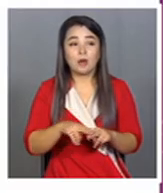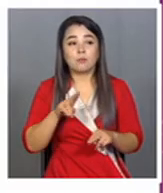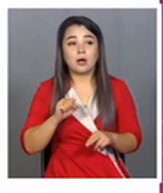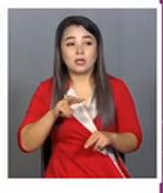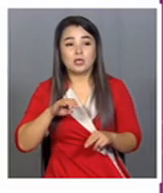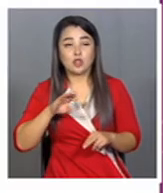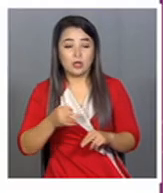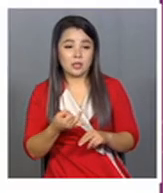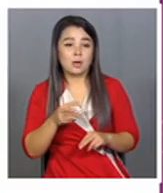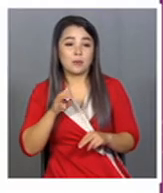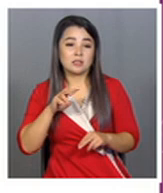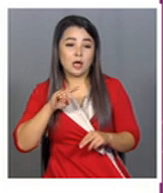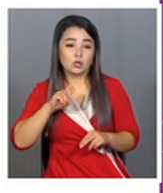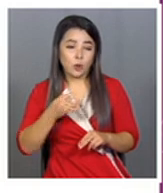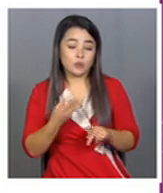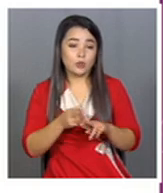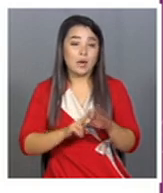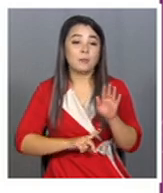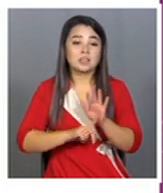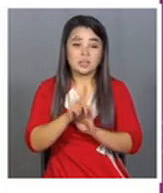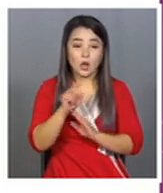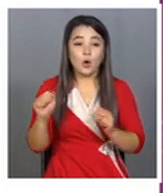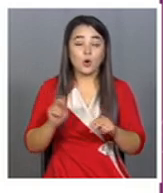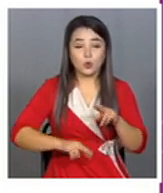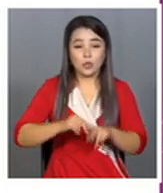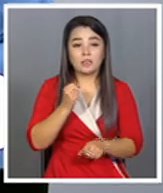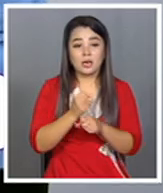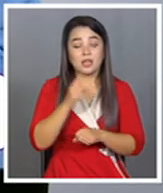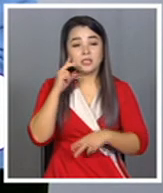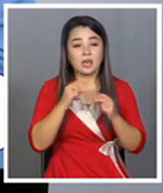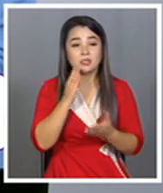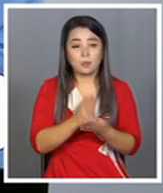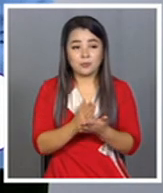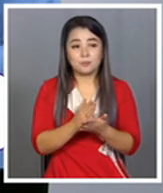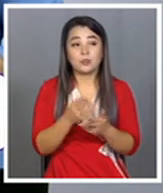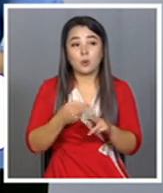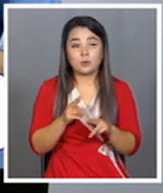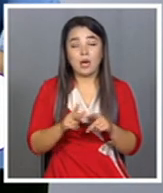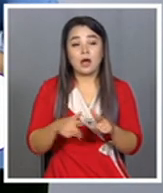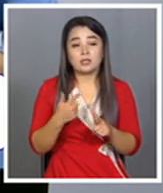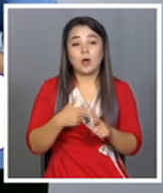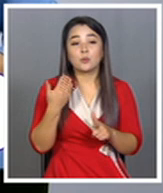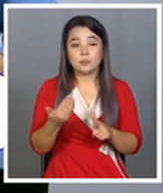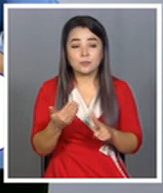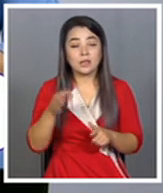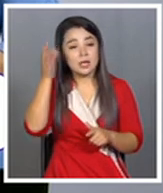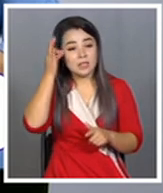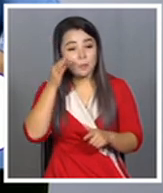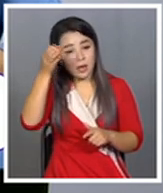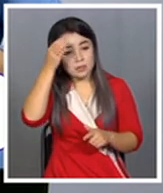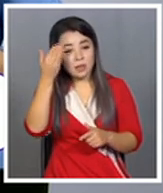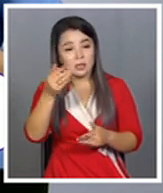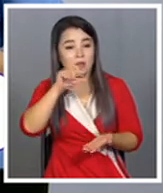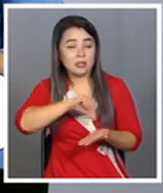Палеозойдың аяғы мен мезозойдың бас кезінде құрылған деп есептеледі. Оның атауын неміс ғалымы